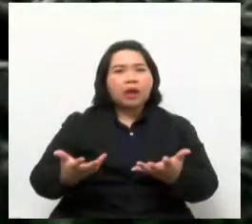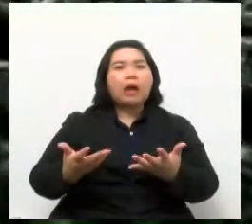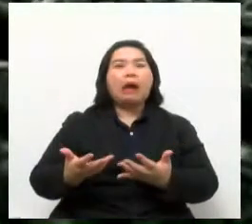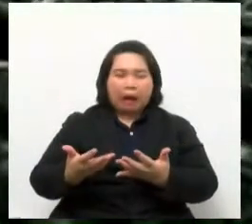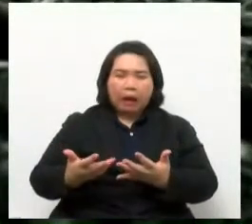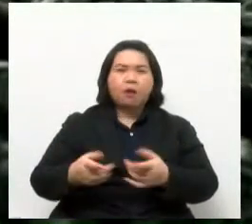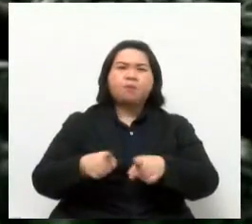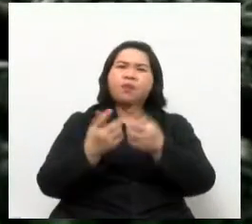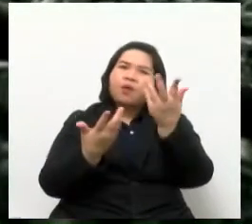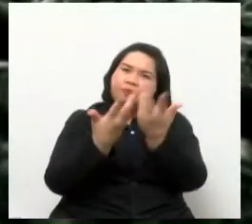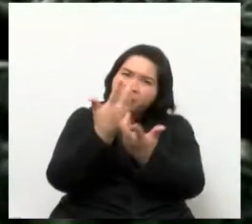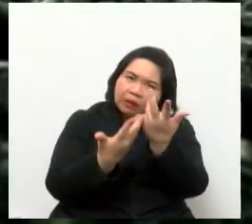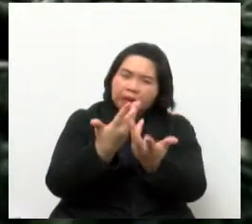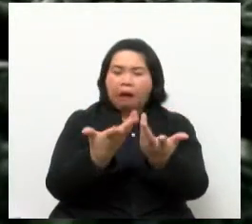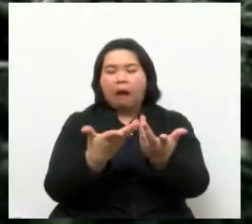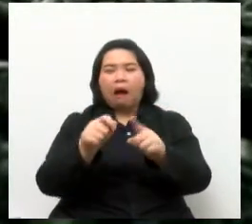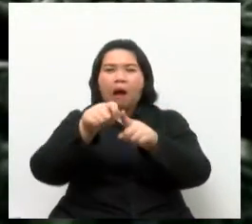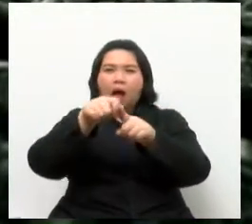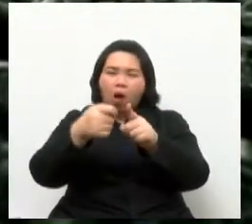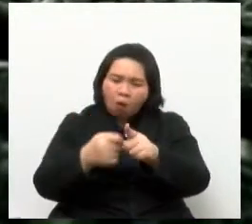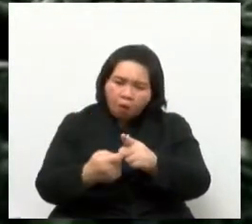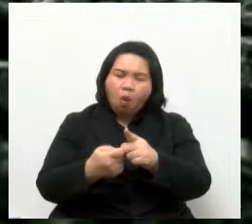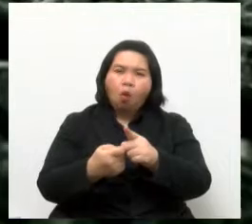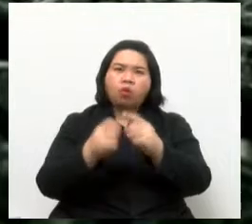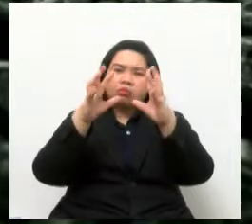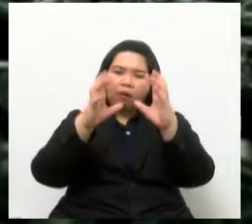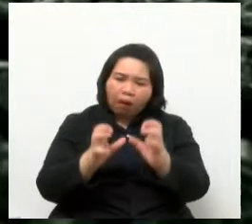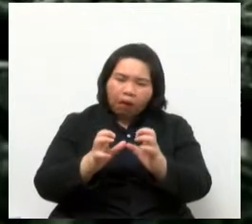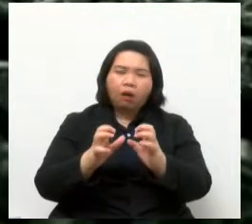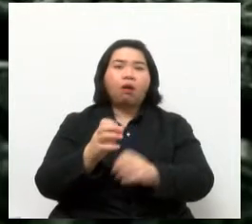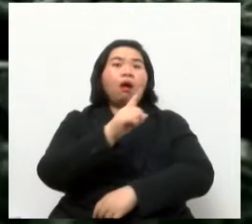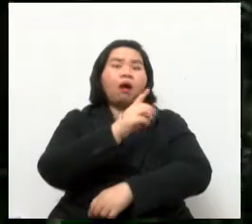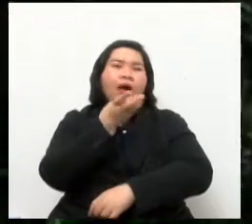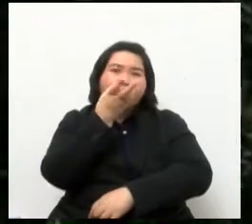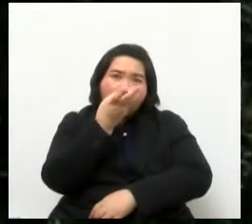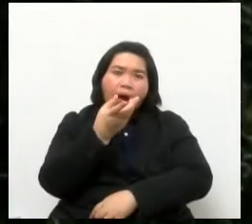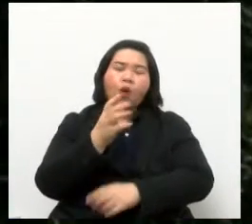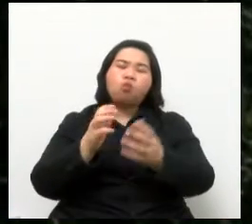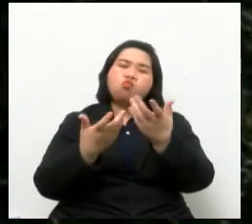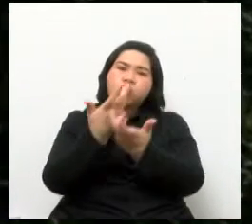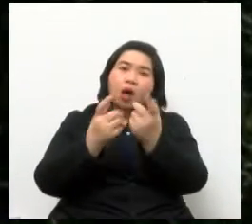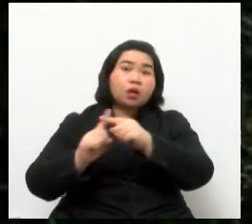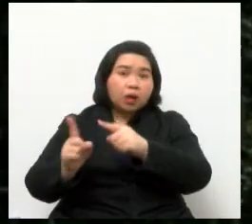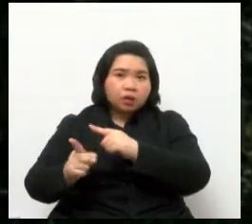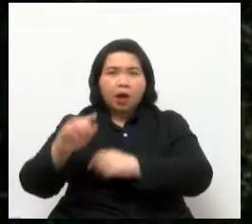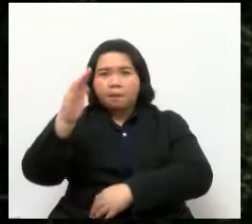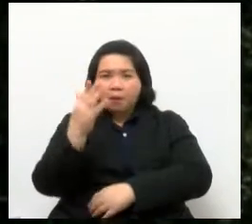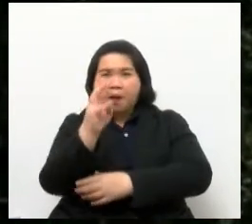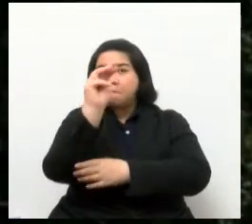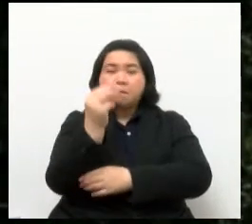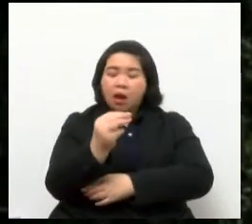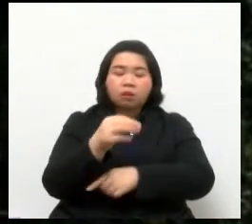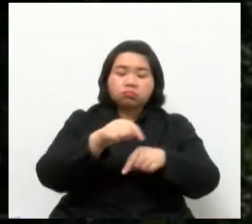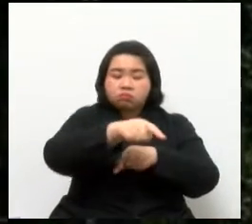ผาวัชพืชต้นข้าวโพดแห้งฟางข้าวรวมไปถึงการเผาเศษใบไม้และเศษไม้ต่